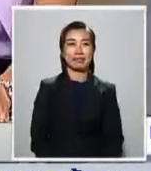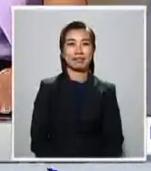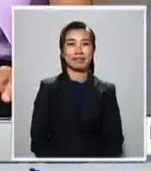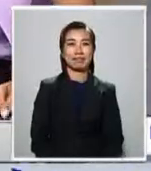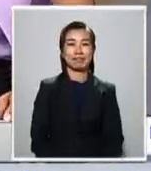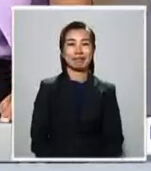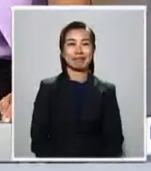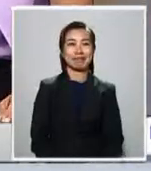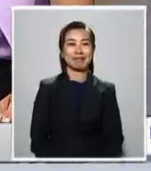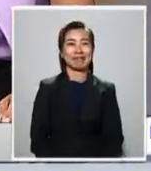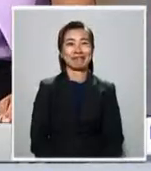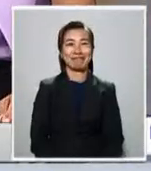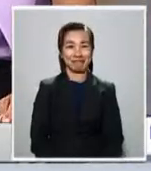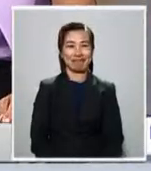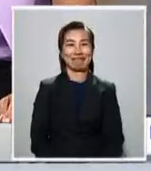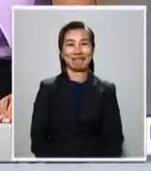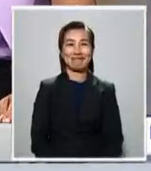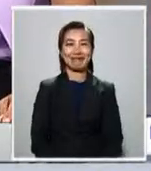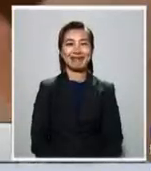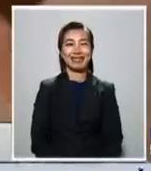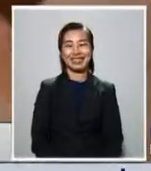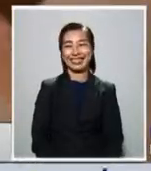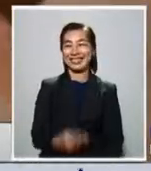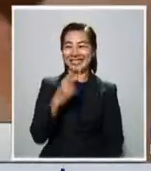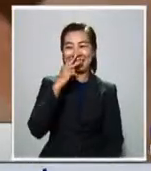ครับ แค่นี้แค่นี้